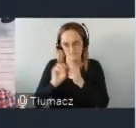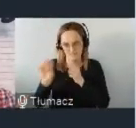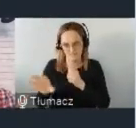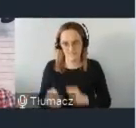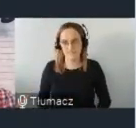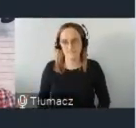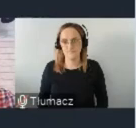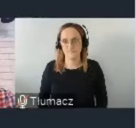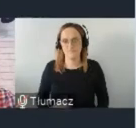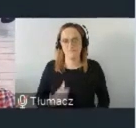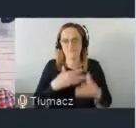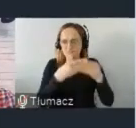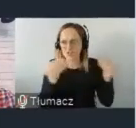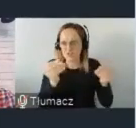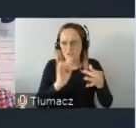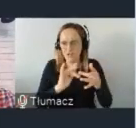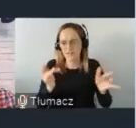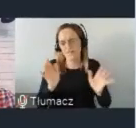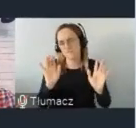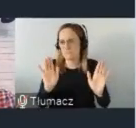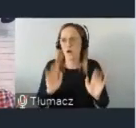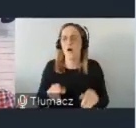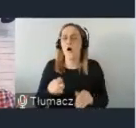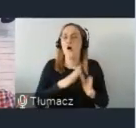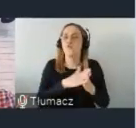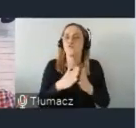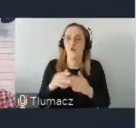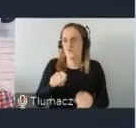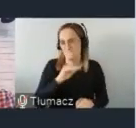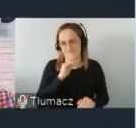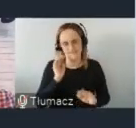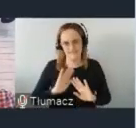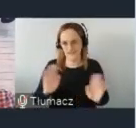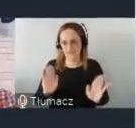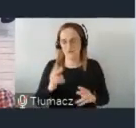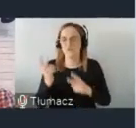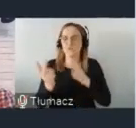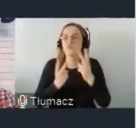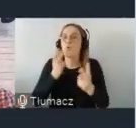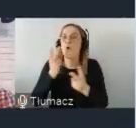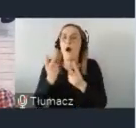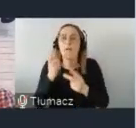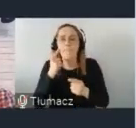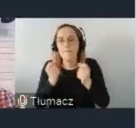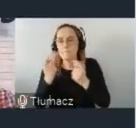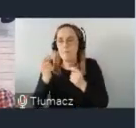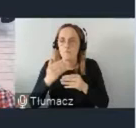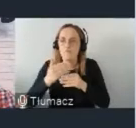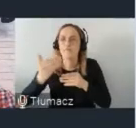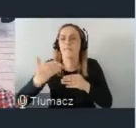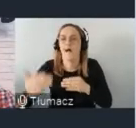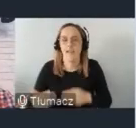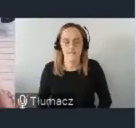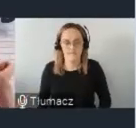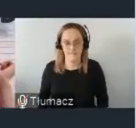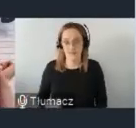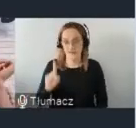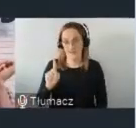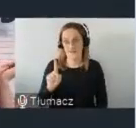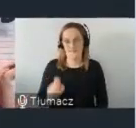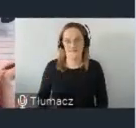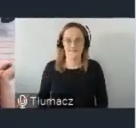Bo gdzieś mi ten link uciekł. No dobrze, to o książkach tyle. Szukamy inspiracji, idziemy dalej. A,